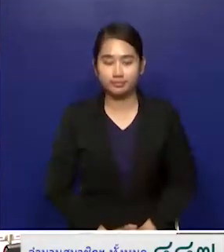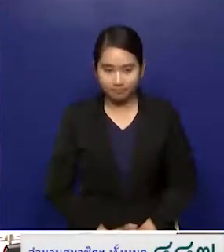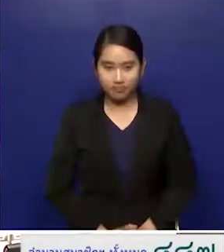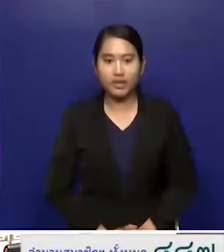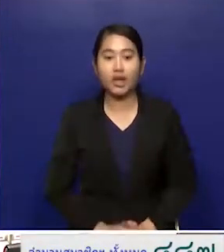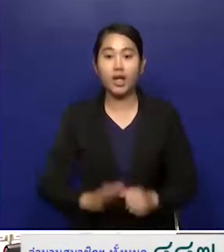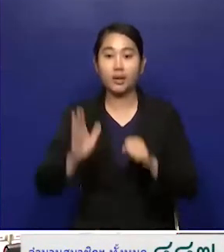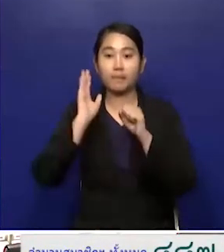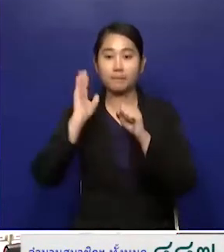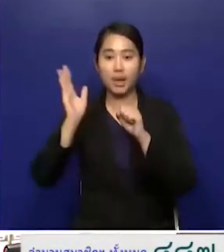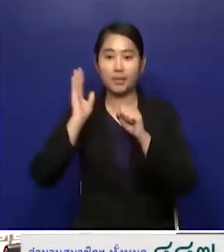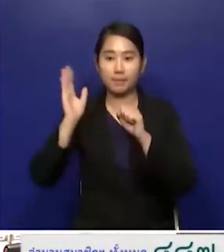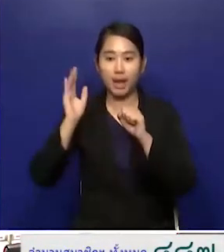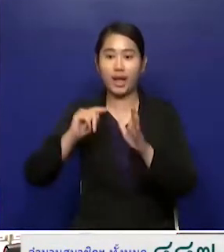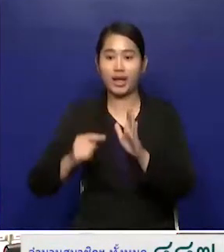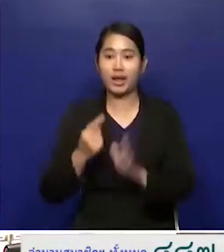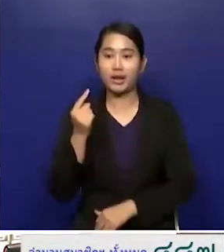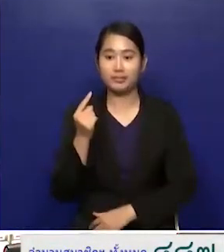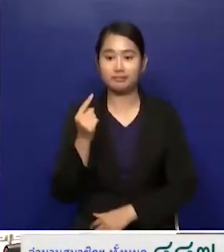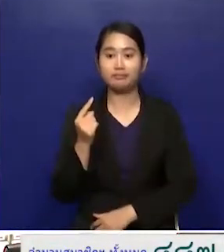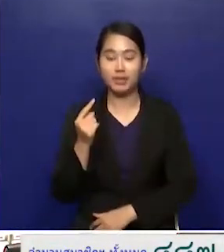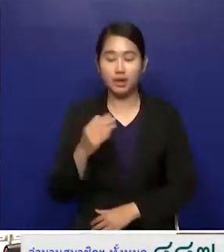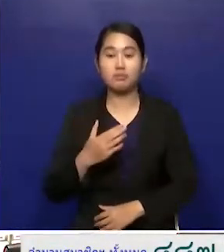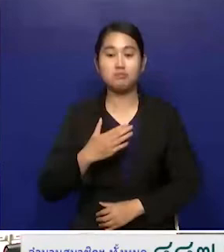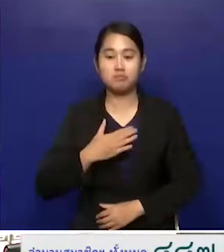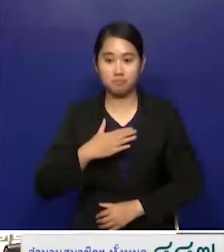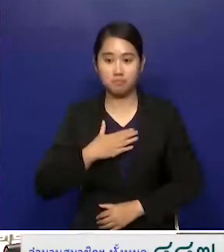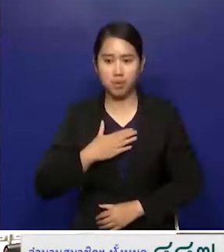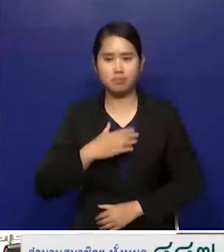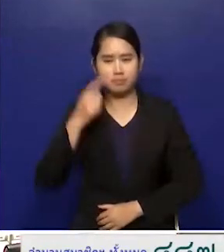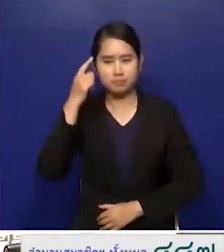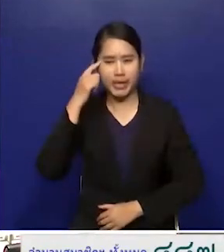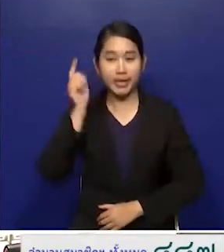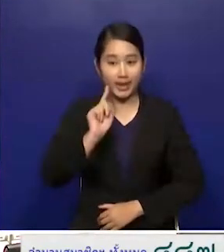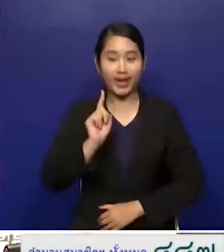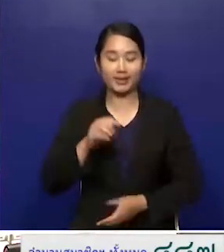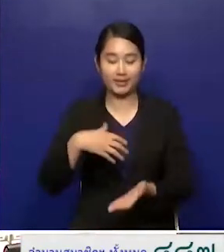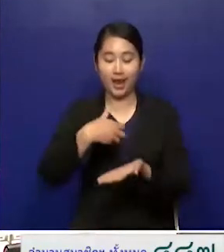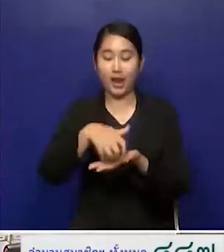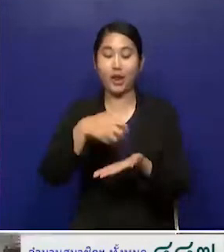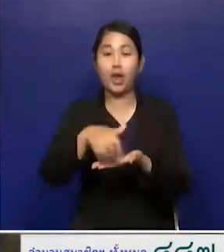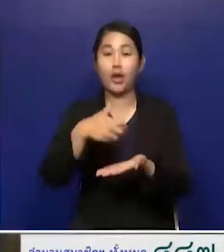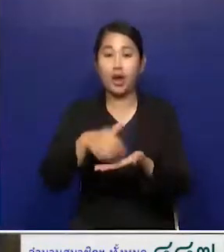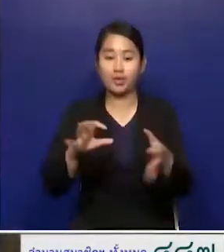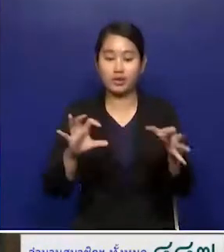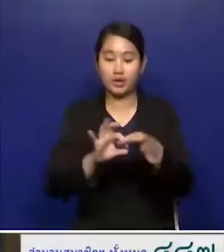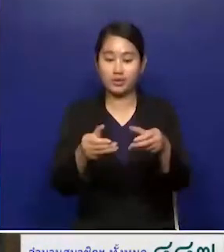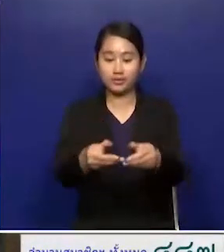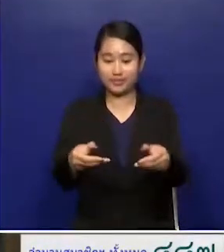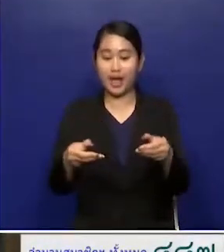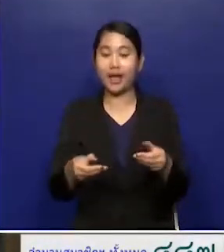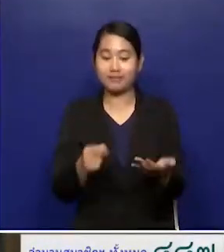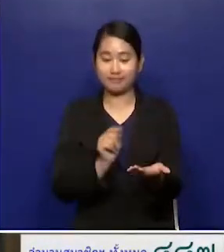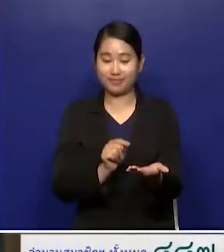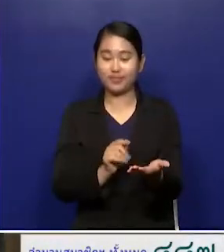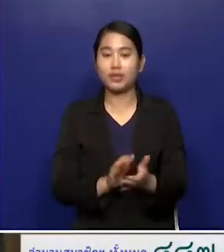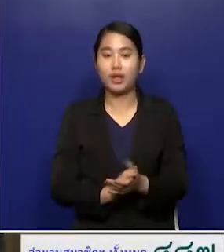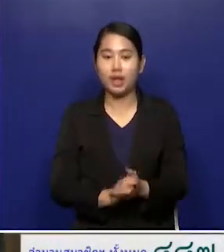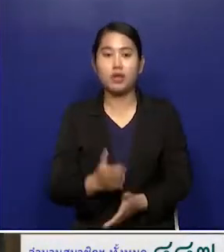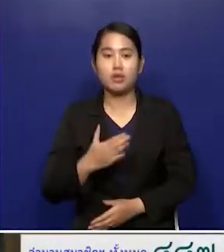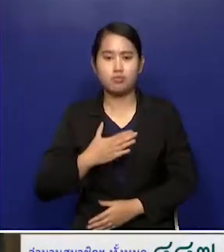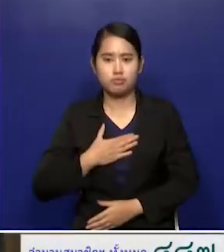ิิปลาย เพื่อนำเสนอคามคิดเห็นเกี่วกับตัวรายงานที่มคุคาฉบับนี้นะคร